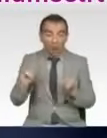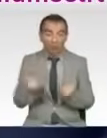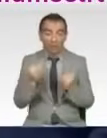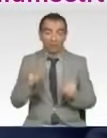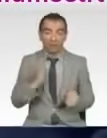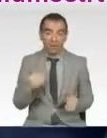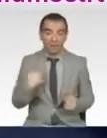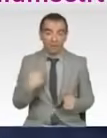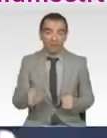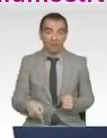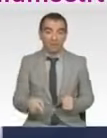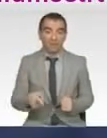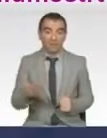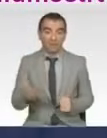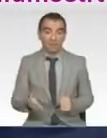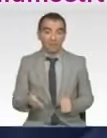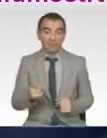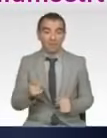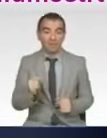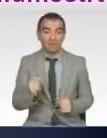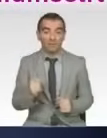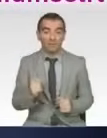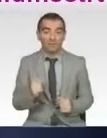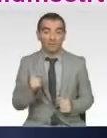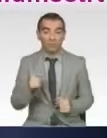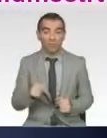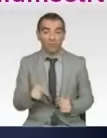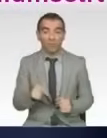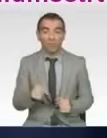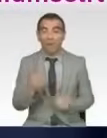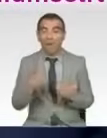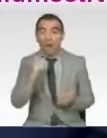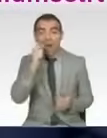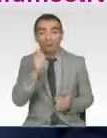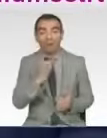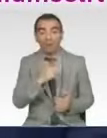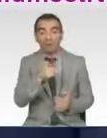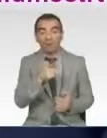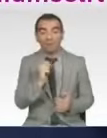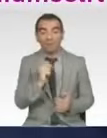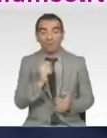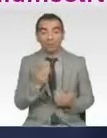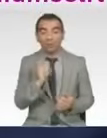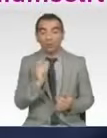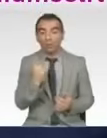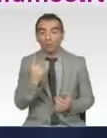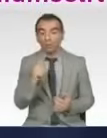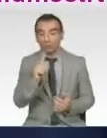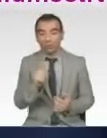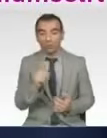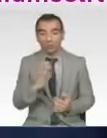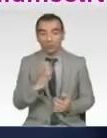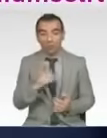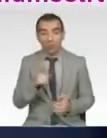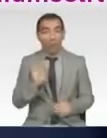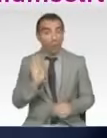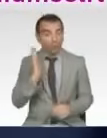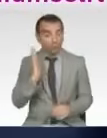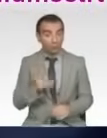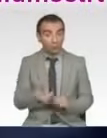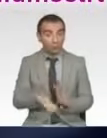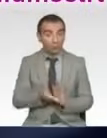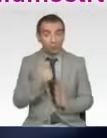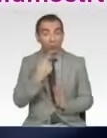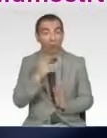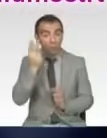Ya. İstemesen de o bağ oluşsun ya. Kaç amcam var? Kaç dayın var? Çok zor bir soru soruyorsunuz şu anda. O kadar söylemeyecek